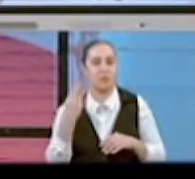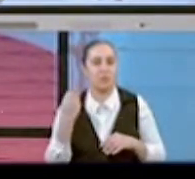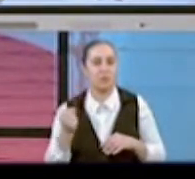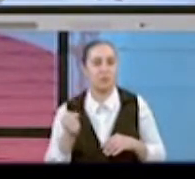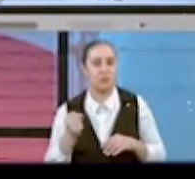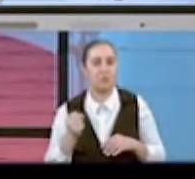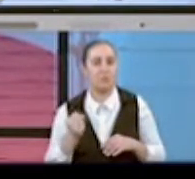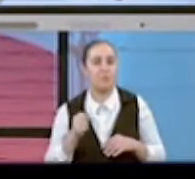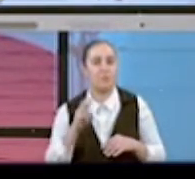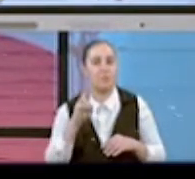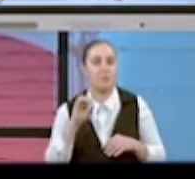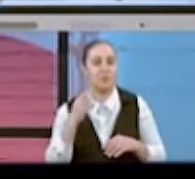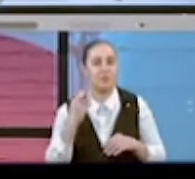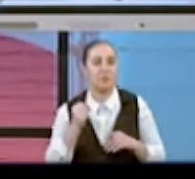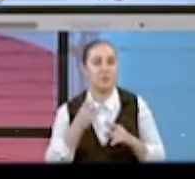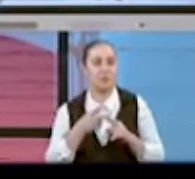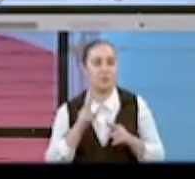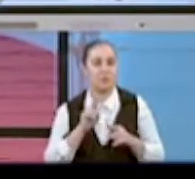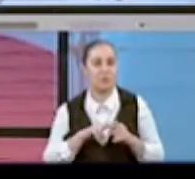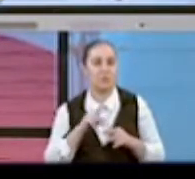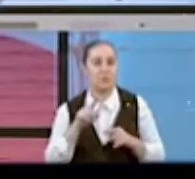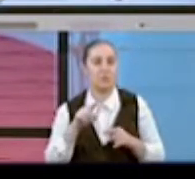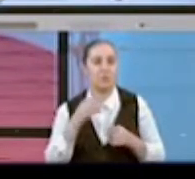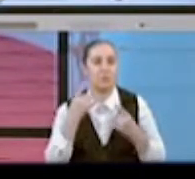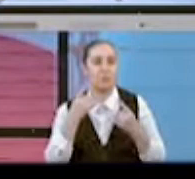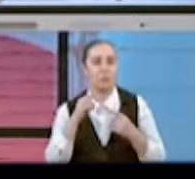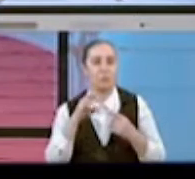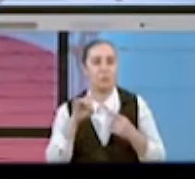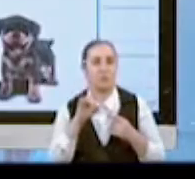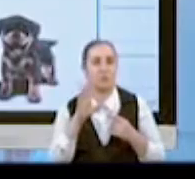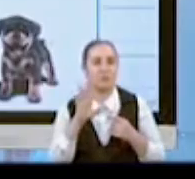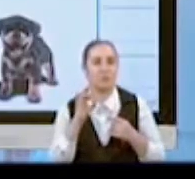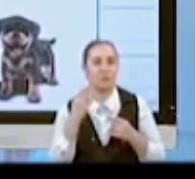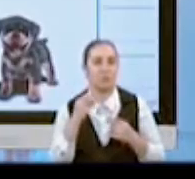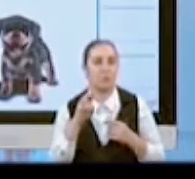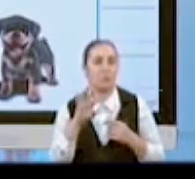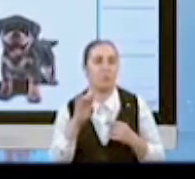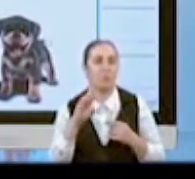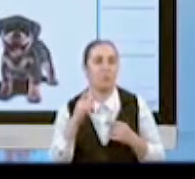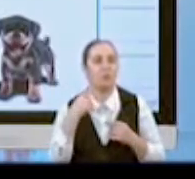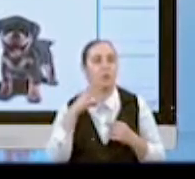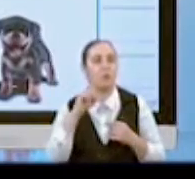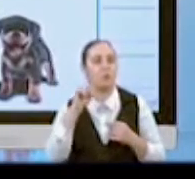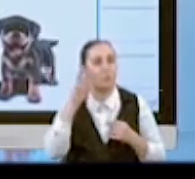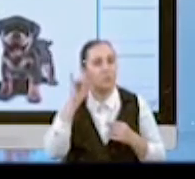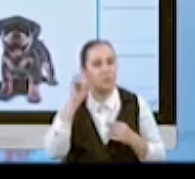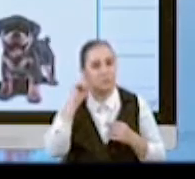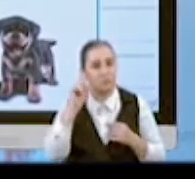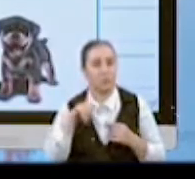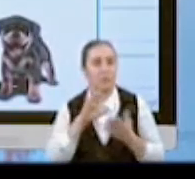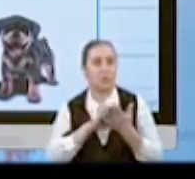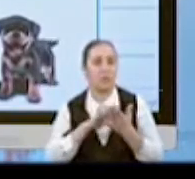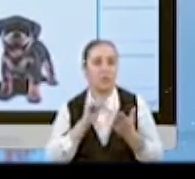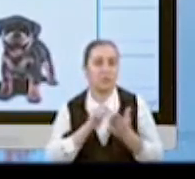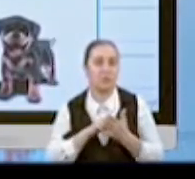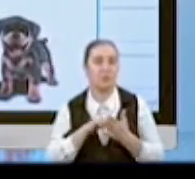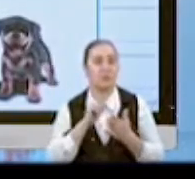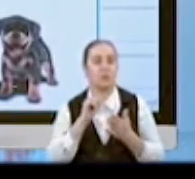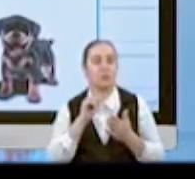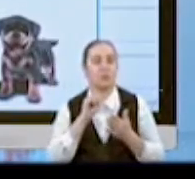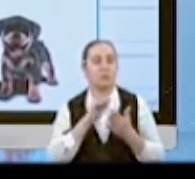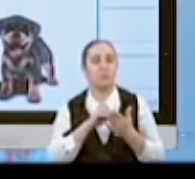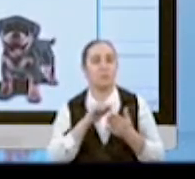Кеша. Кеша – это прозвище попугая, а мы знаем, что клички и